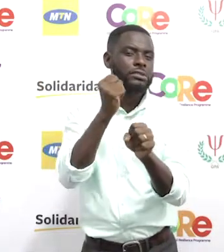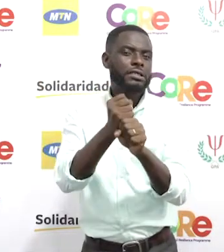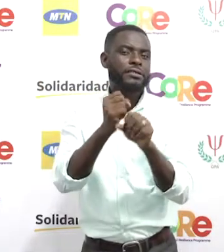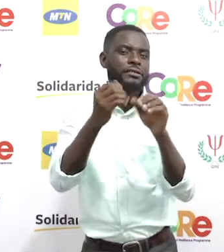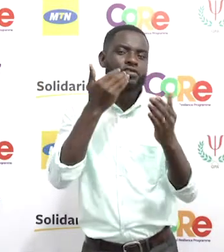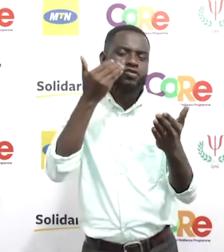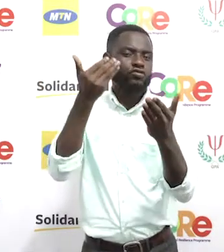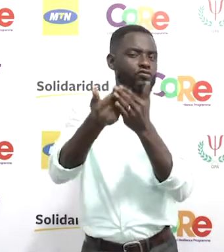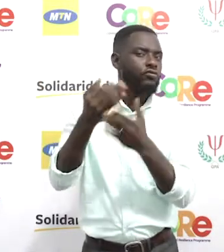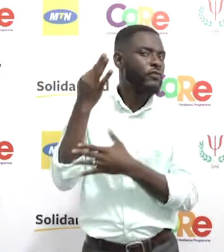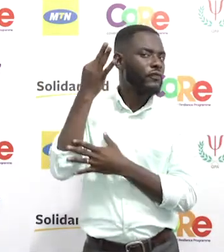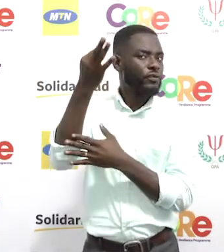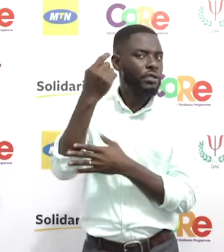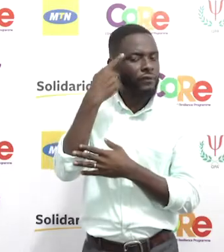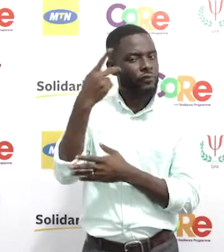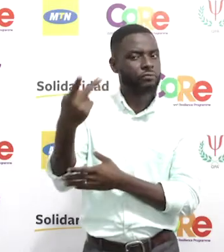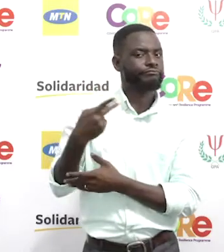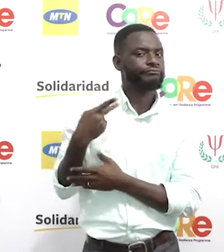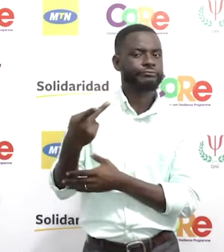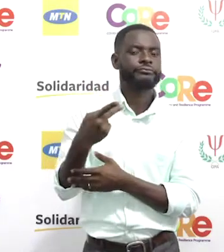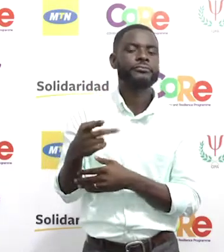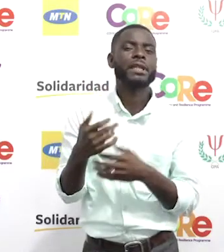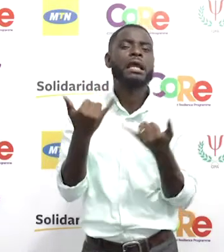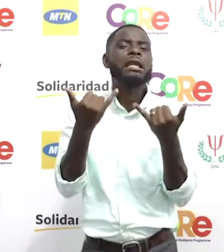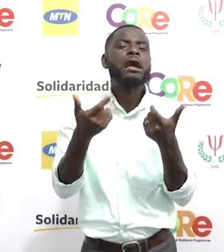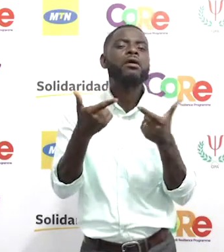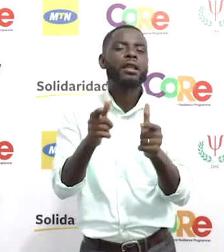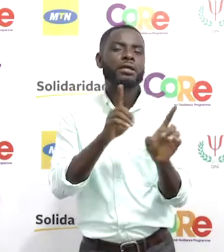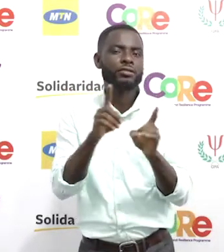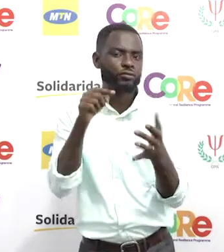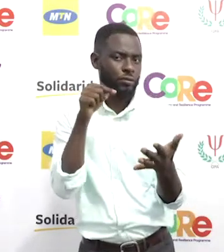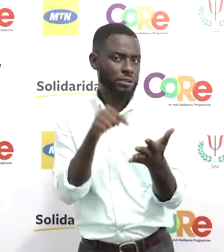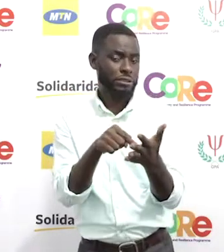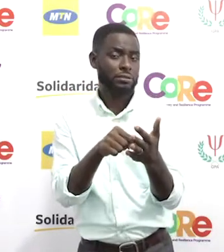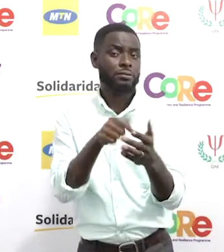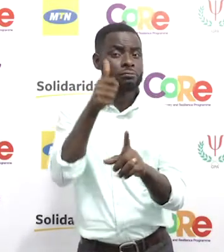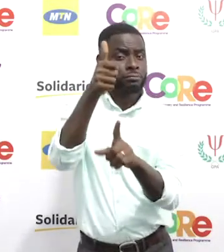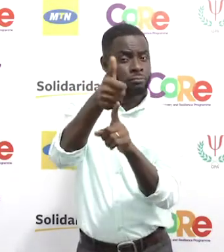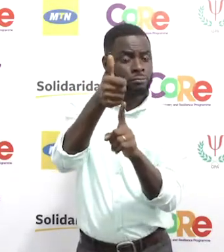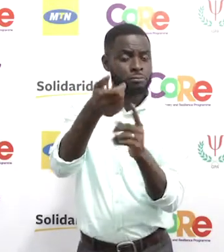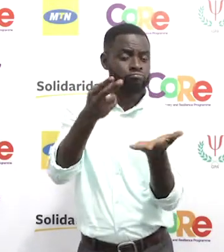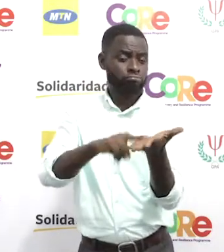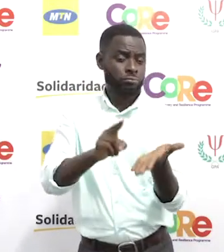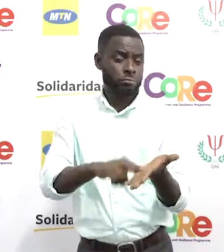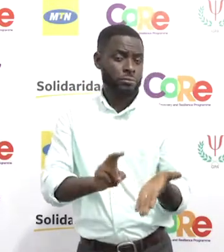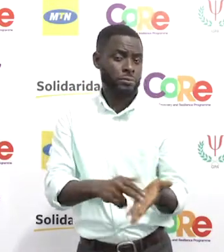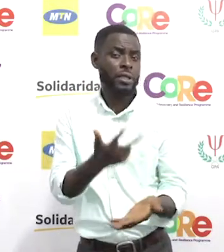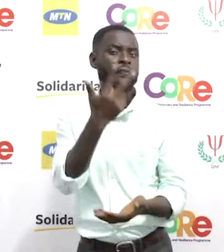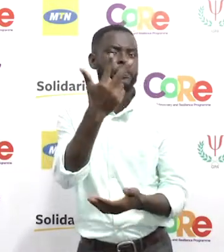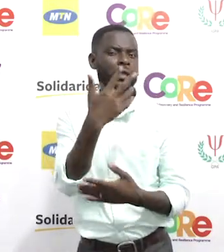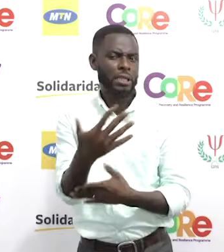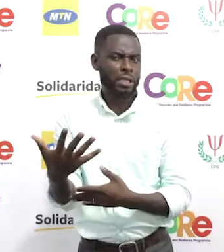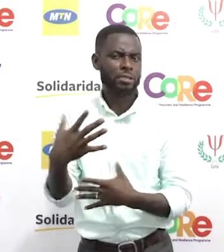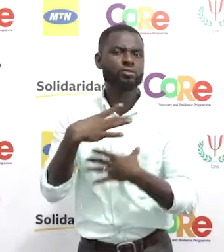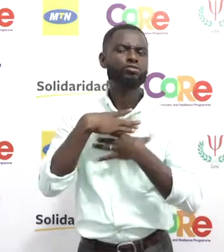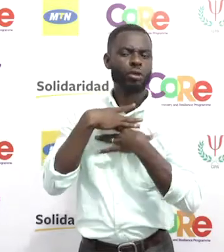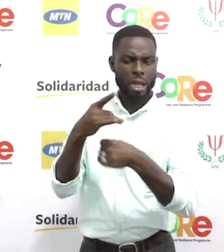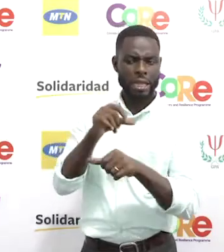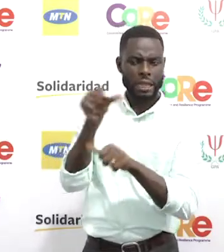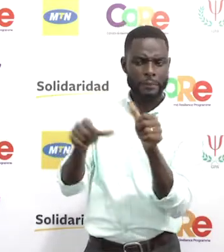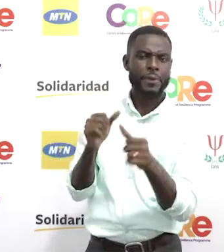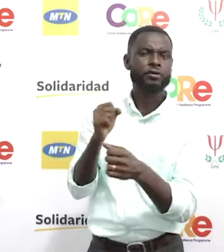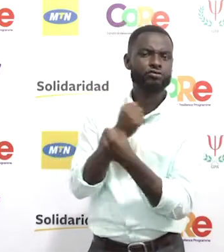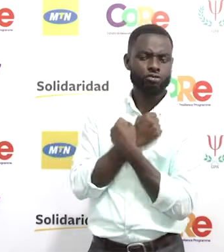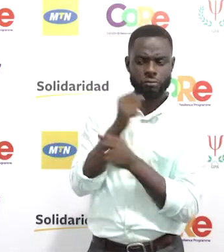tawo ni o tranye wose ke mashin. Hawa fe ene. Mala moni